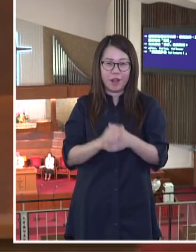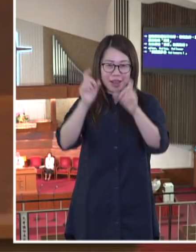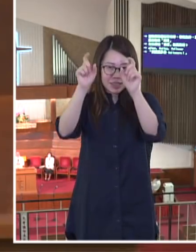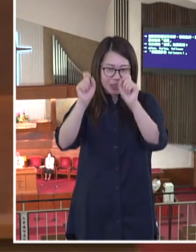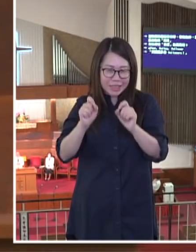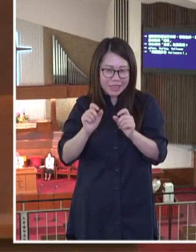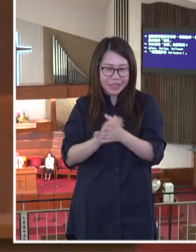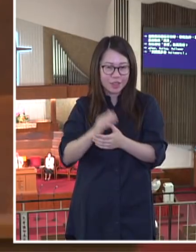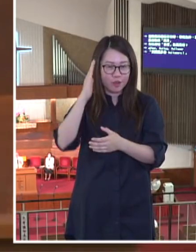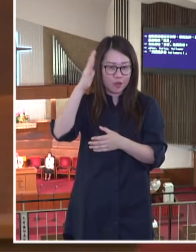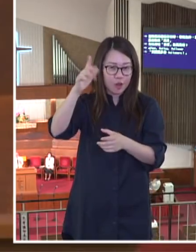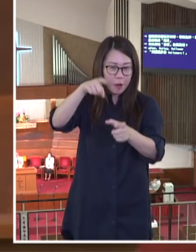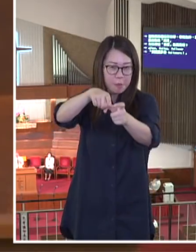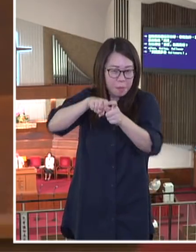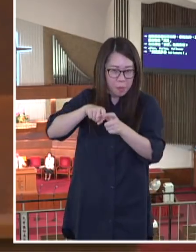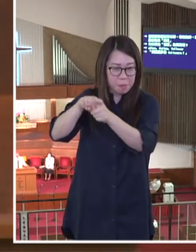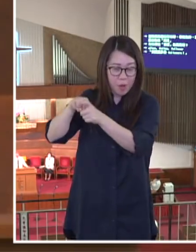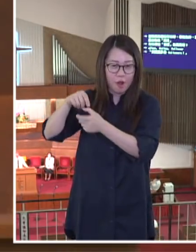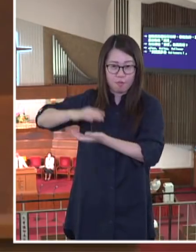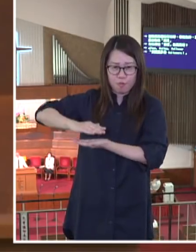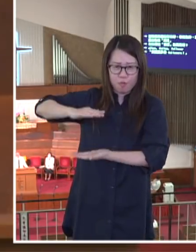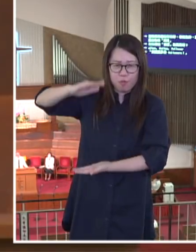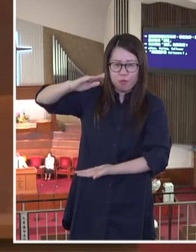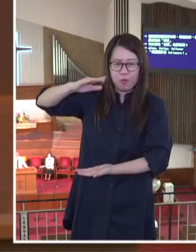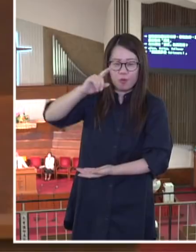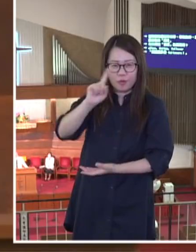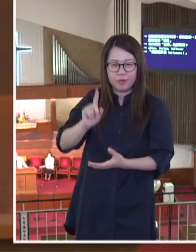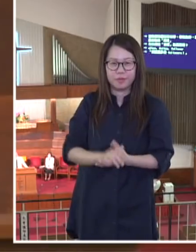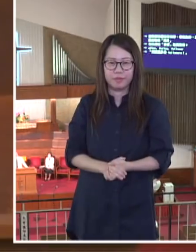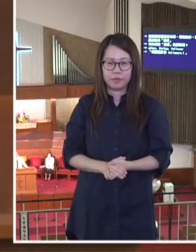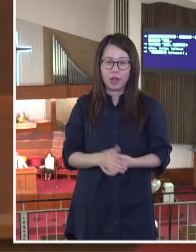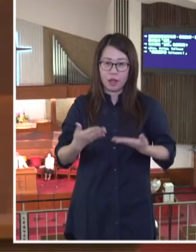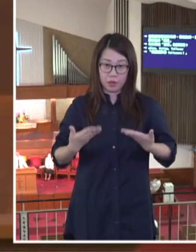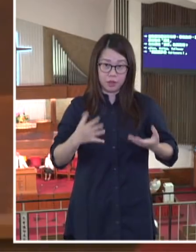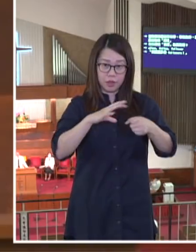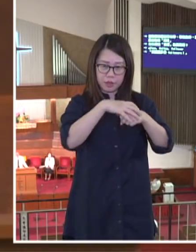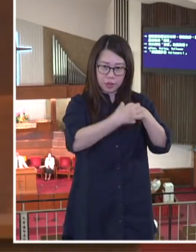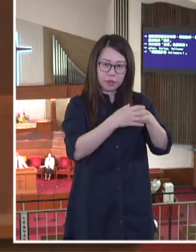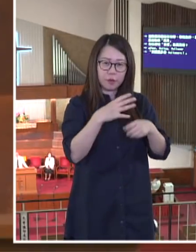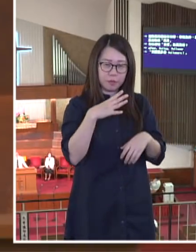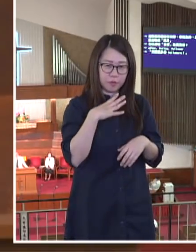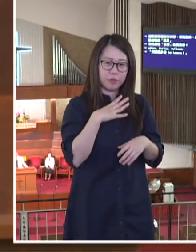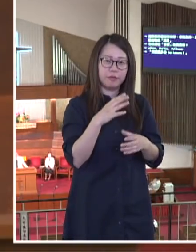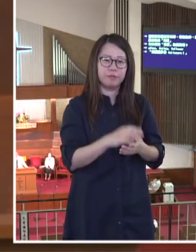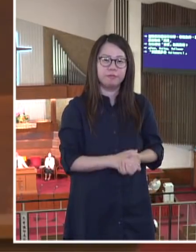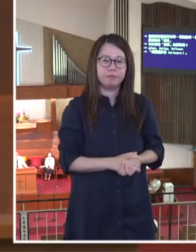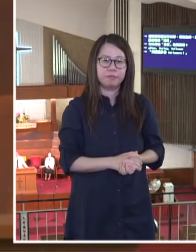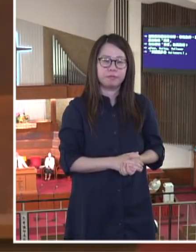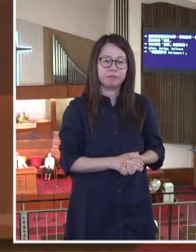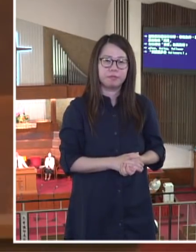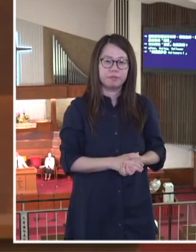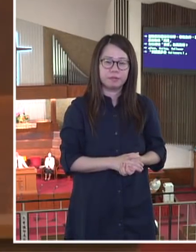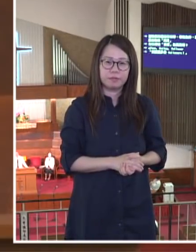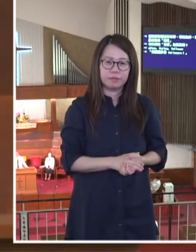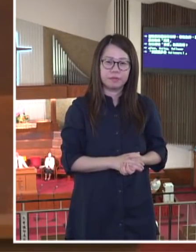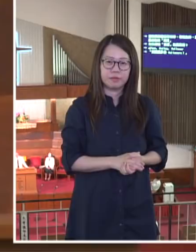嘛？即呢个系现代嗰个嘅即系世界，所以依家可能我哋唔系谂紧啊，